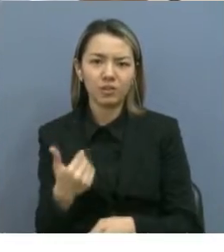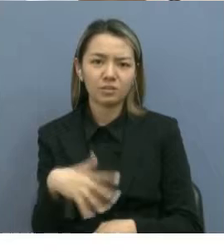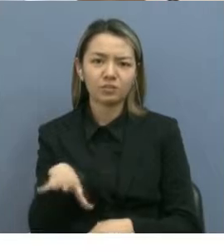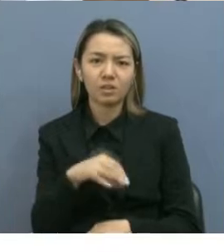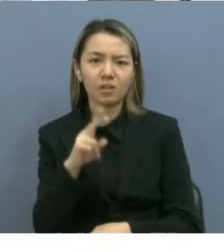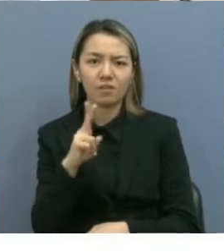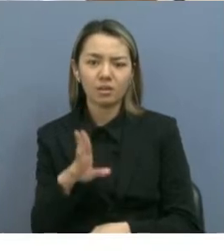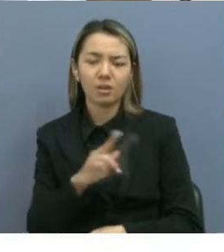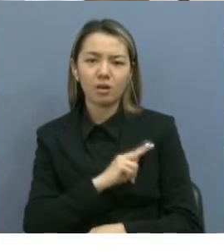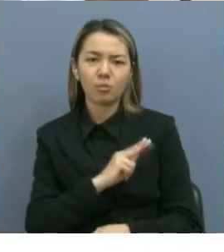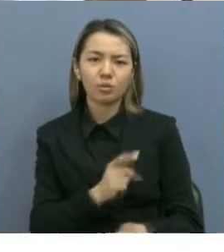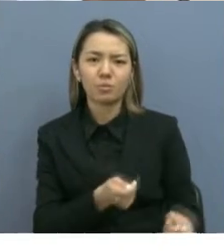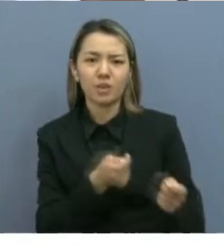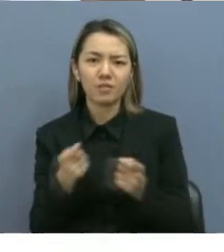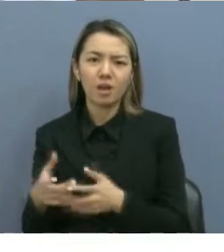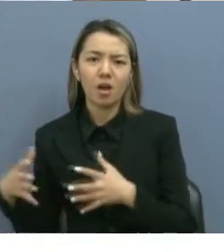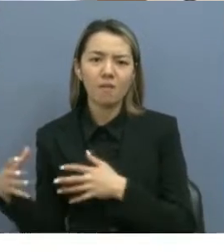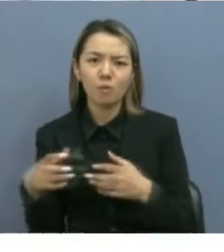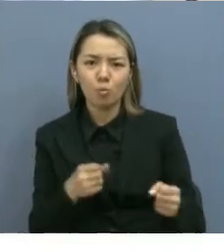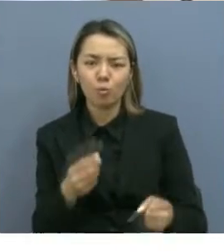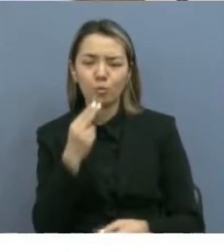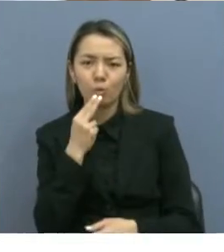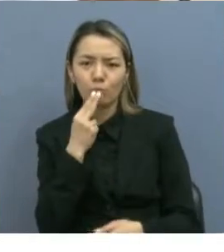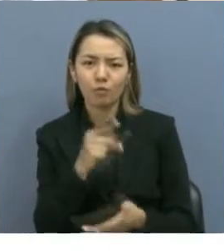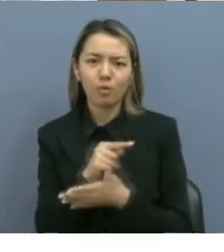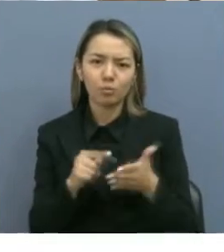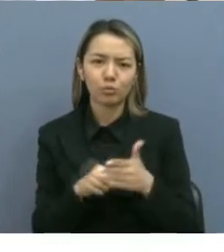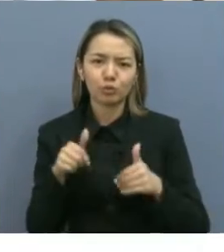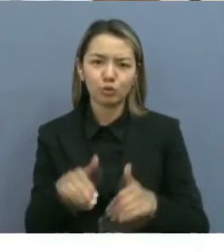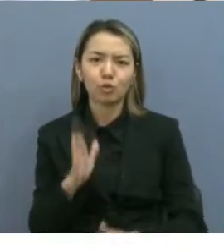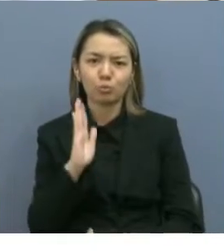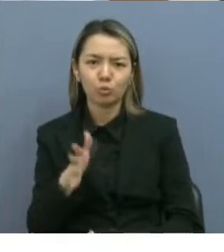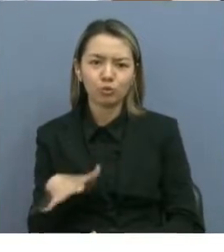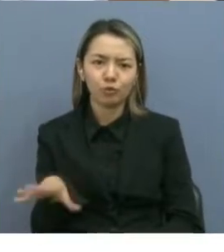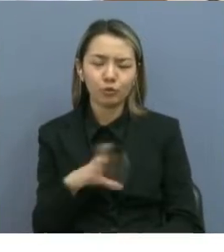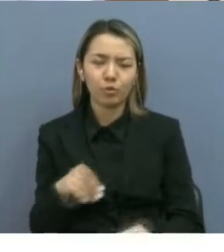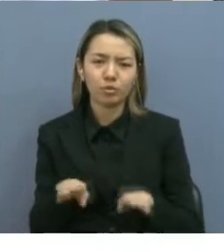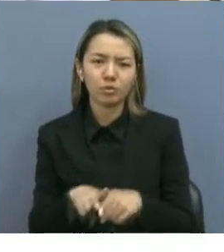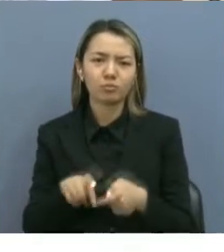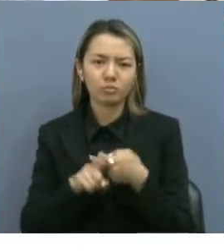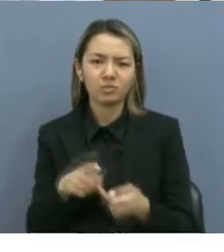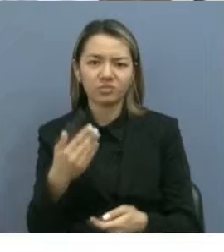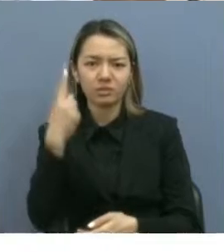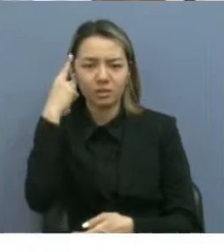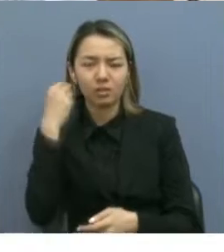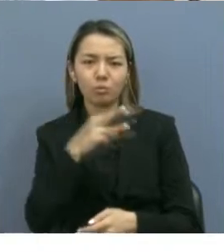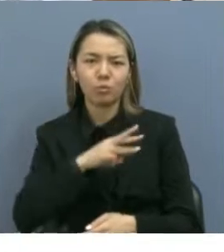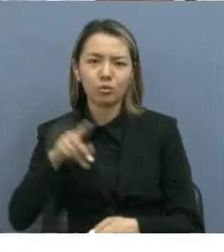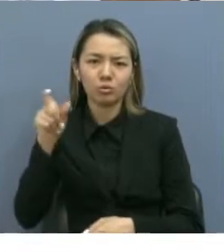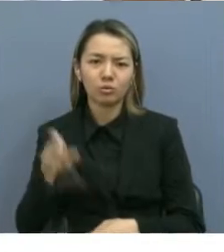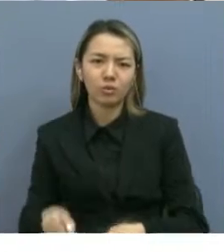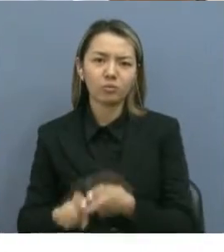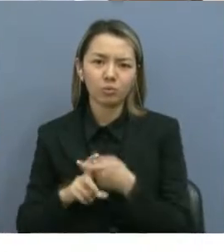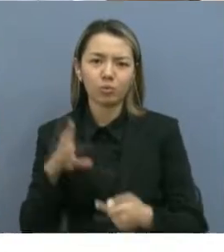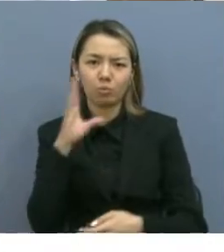тұратын баспана, жұмысқа тасымалдайтын техника, азық-түлік мәселесін шешудеміз. Пандемияның ахуалын жақсы білесіздер. Миллиондаған адам ауру